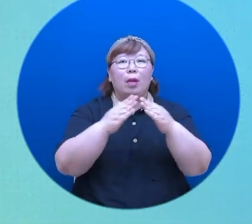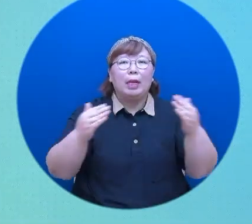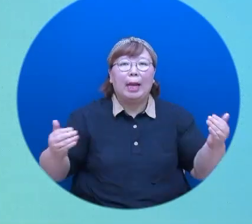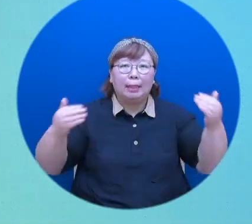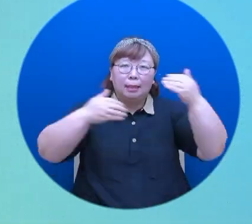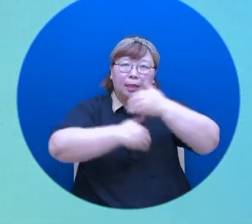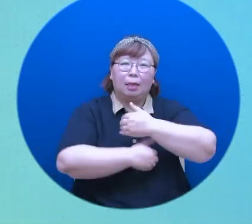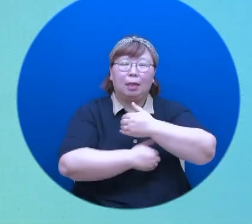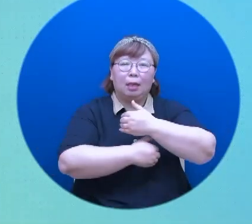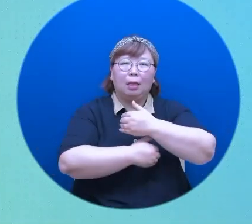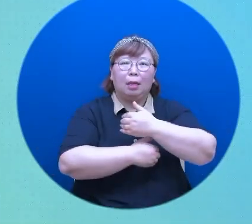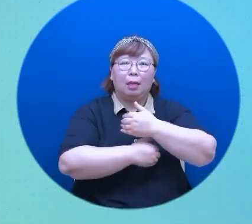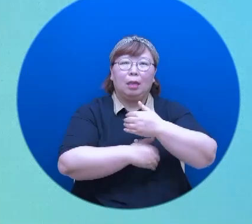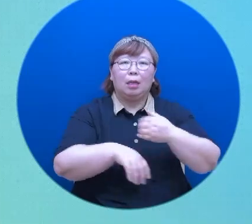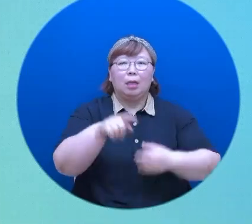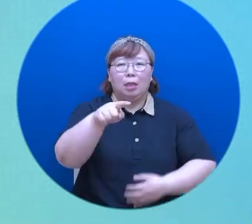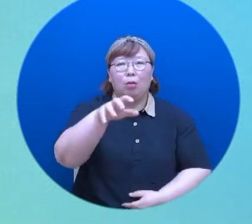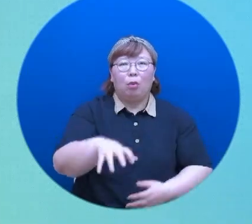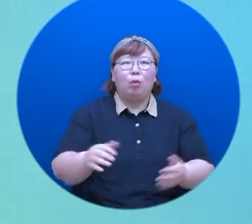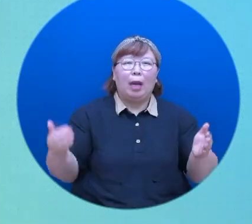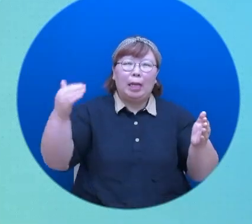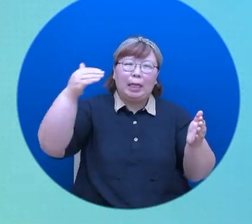아느사 이곳까지